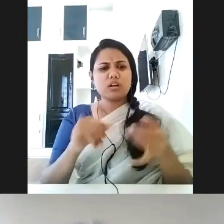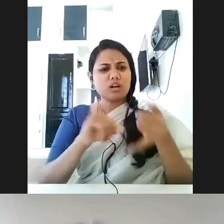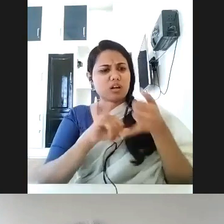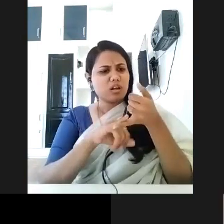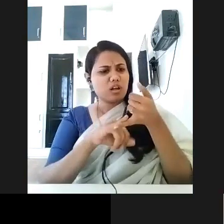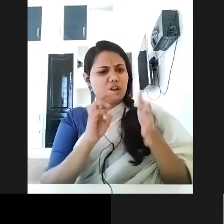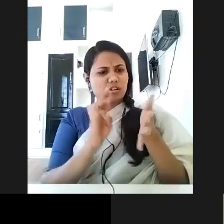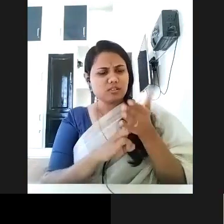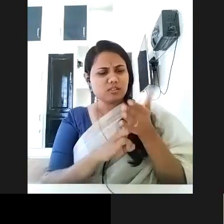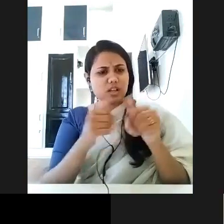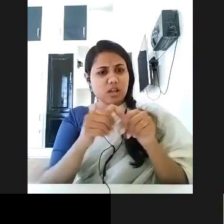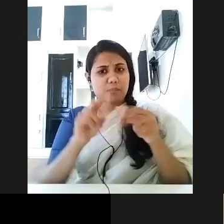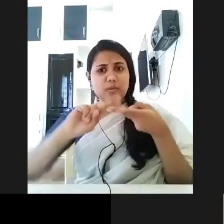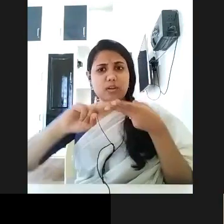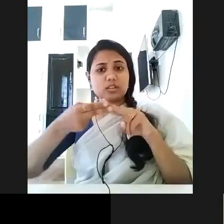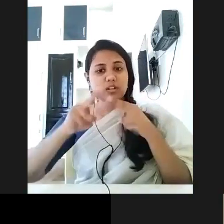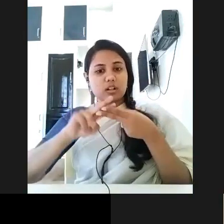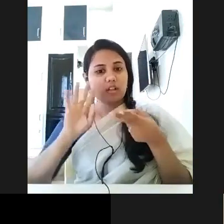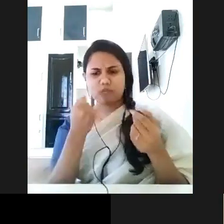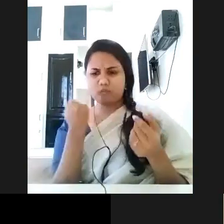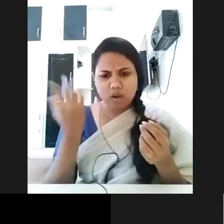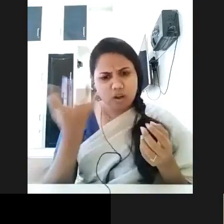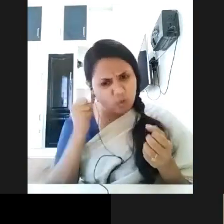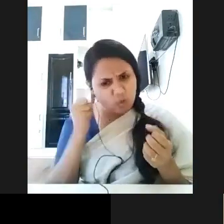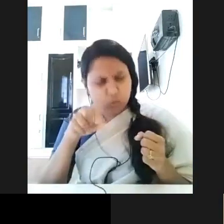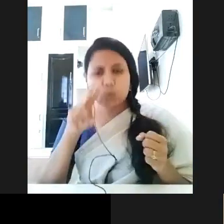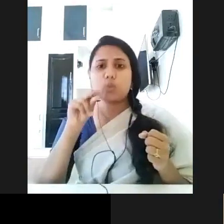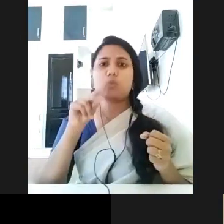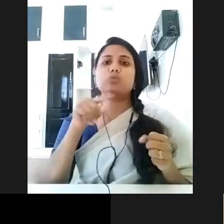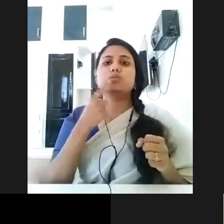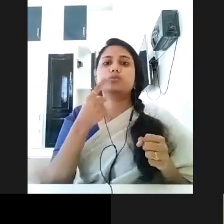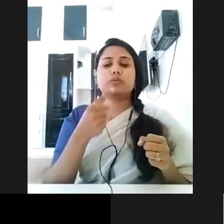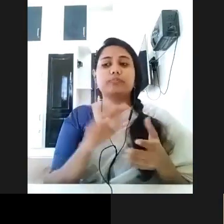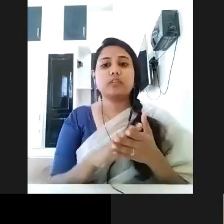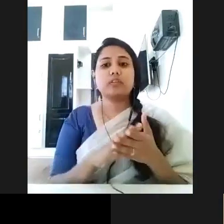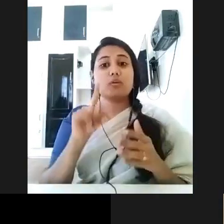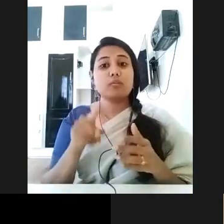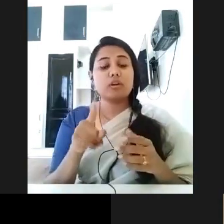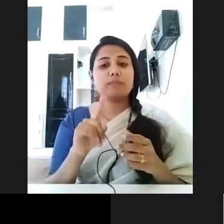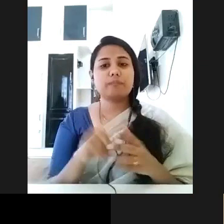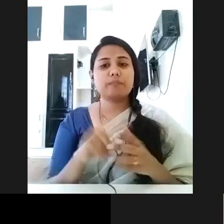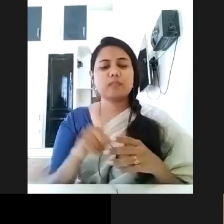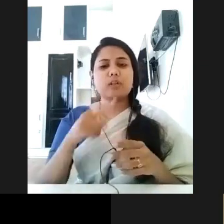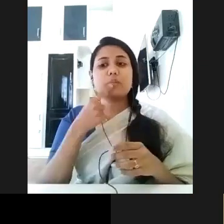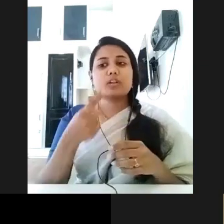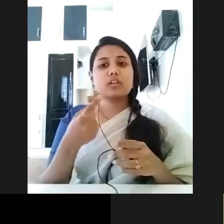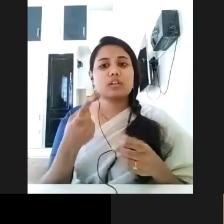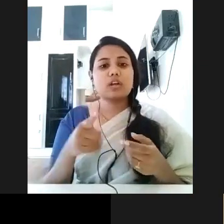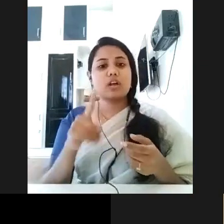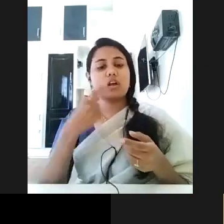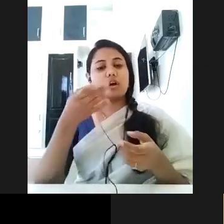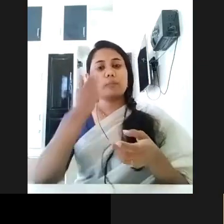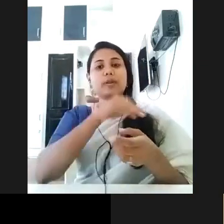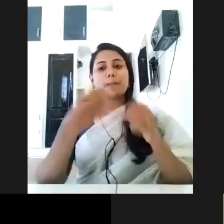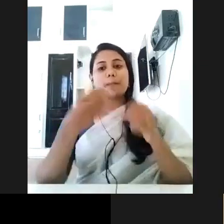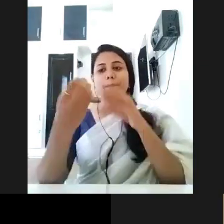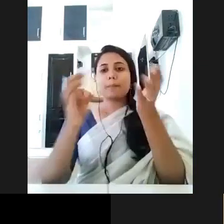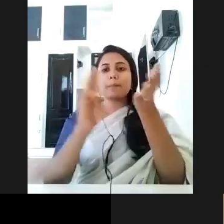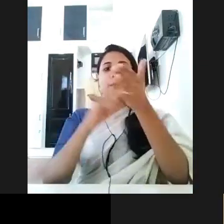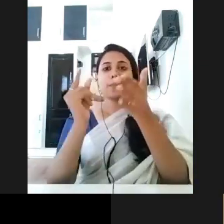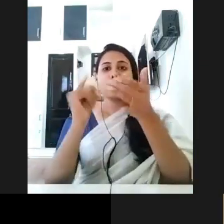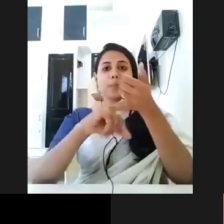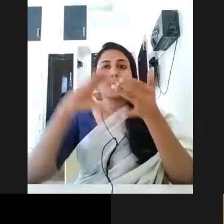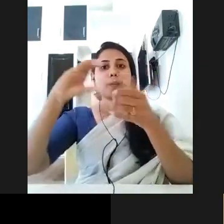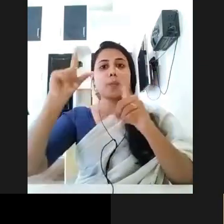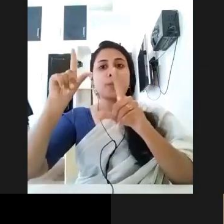ജനറ്റിക്കലി കണ്ടെത്തിയിട്ടുണ്ടോ ഇല്ലയെന്നാണ്. അപ്പോൾ കുറേ പേരൻസ് എൻ്റെ അടുത്ത് പറയാറുണ്ട്, മാഡം നമ്മൾ മസിൽ ബയോപ്സി ചെയ്തിട്ടുണ്ട്, കുറേ ടെസ്റ്റുകളൊക്കെ നരമ്പിൻ്റെ